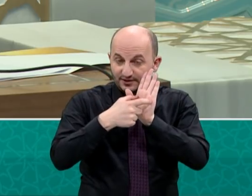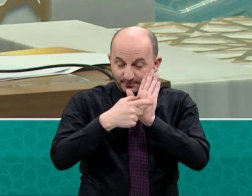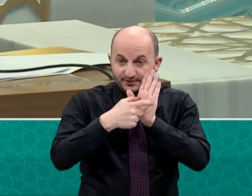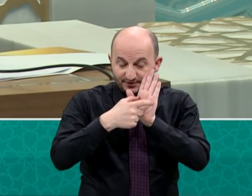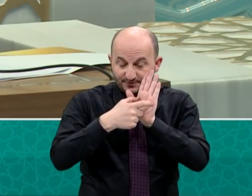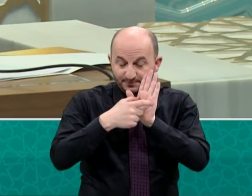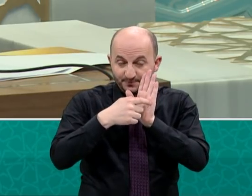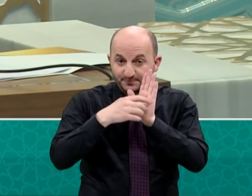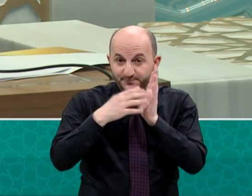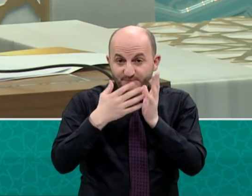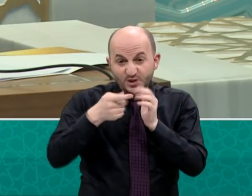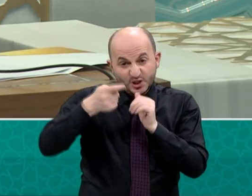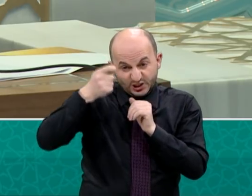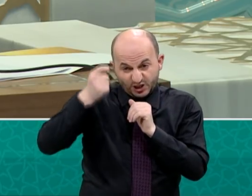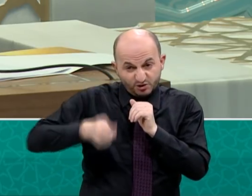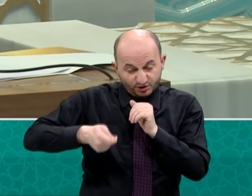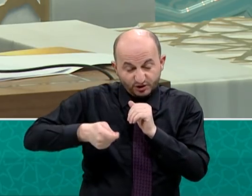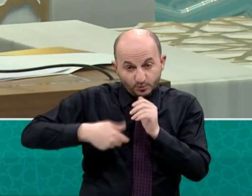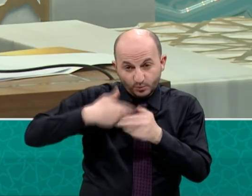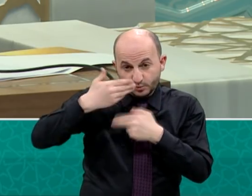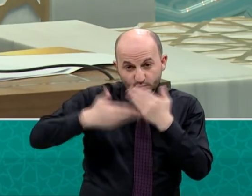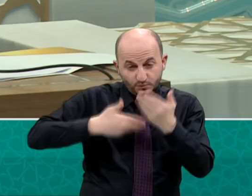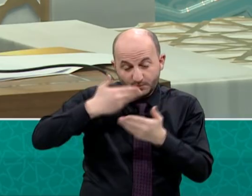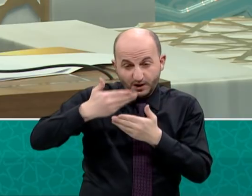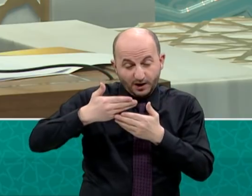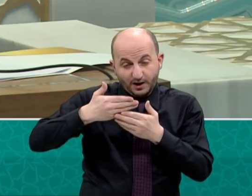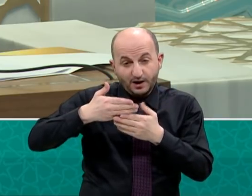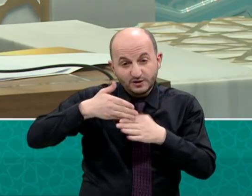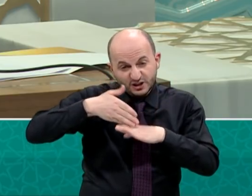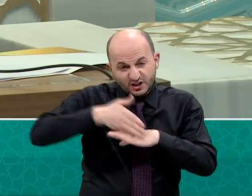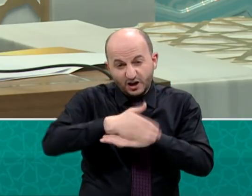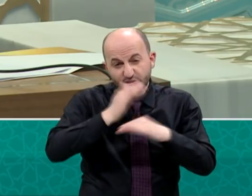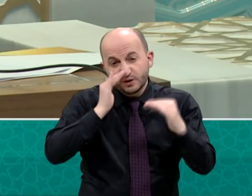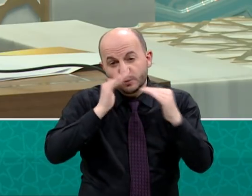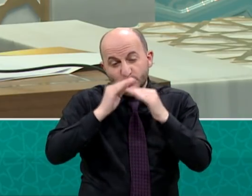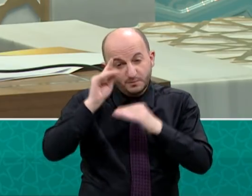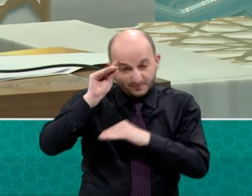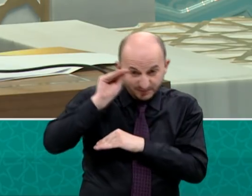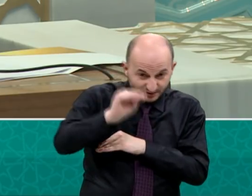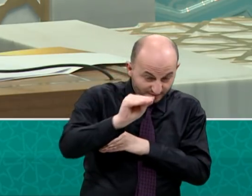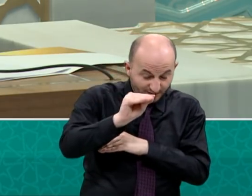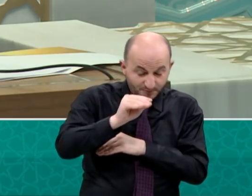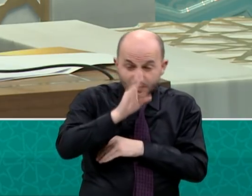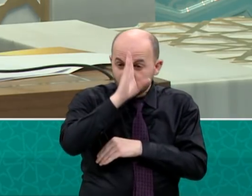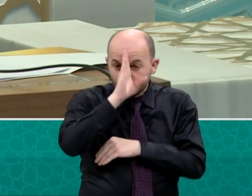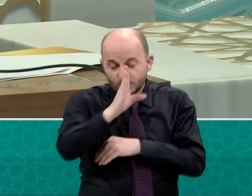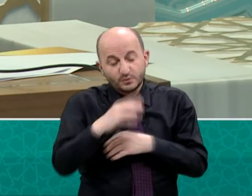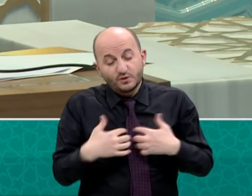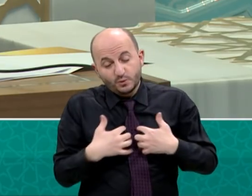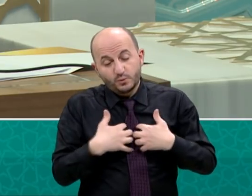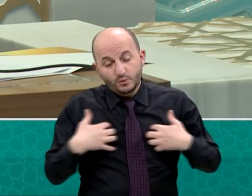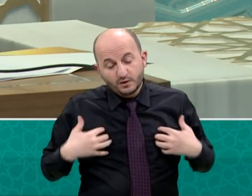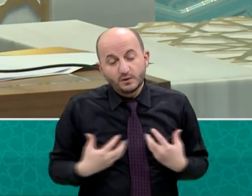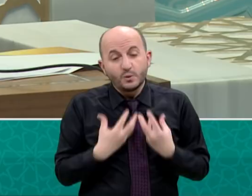yani hakikati konuşmak, gerçeğe uygun bilgi vermek, dürüst ve güvenilir